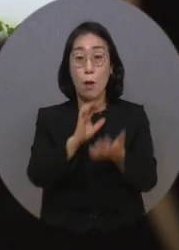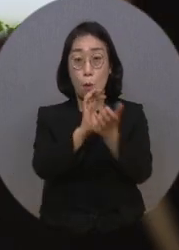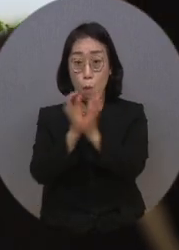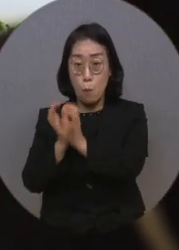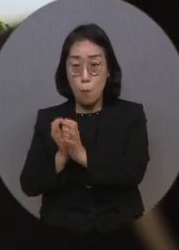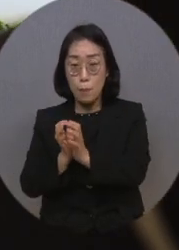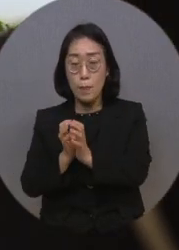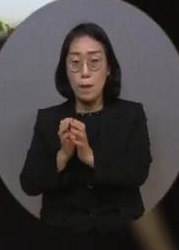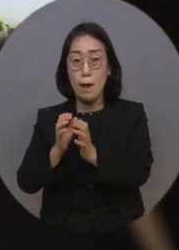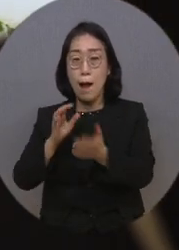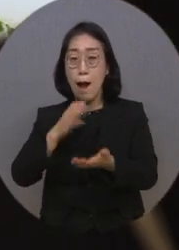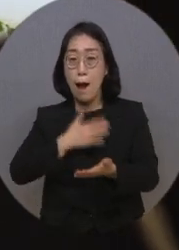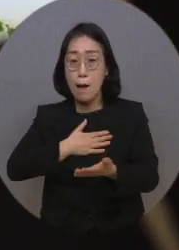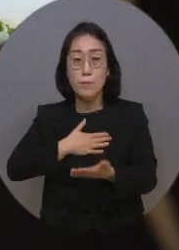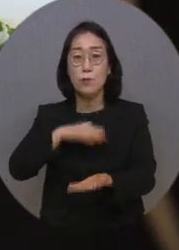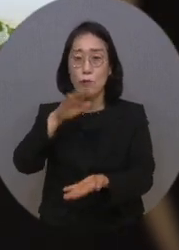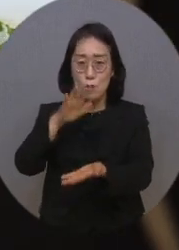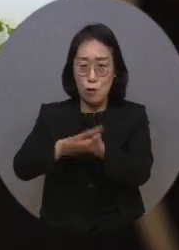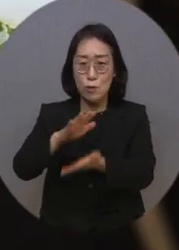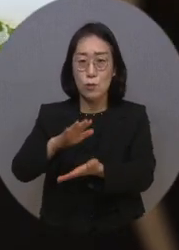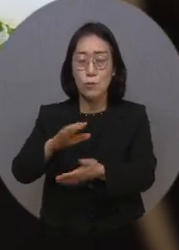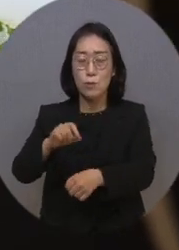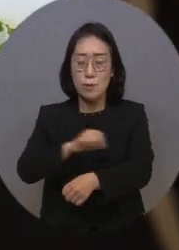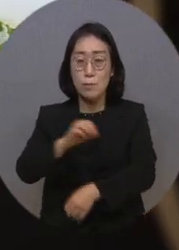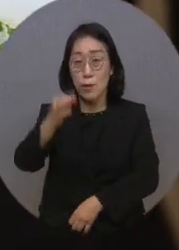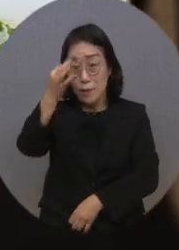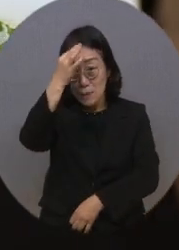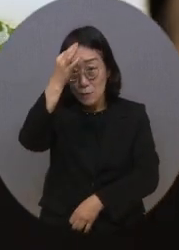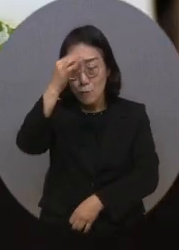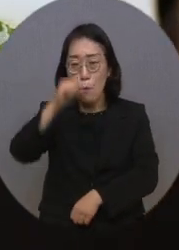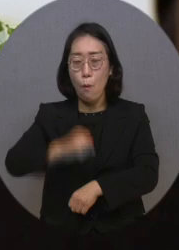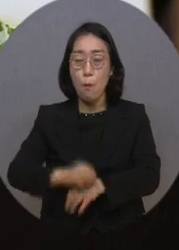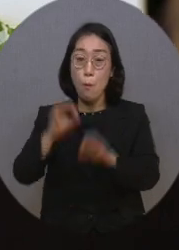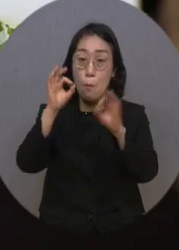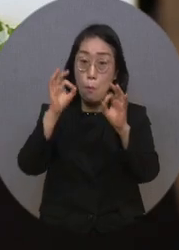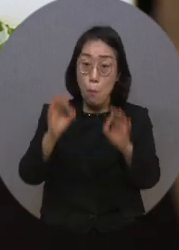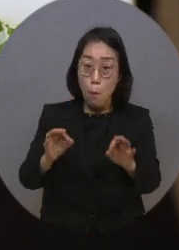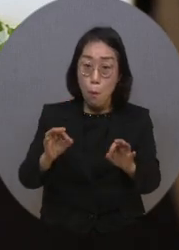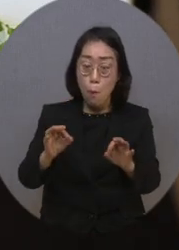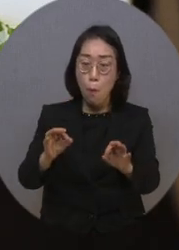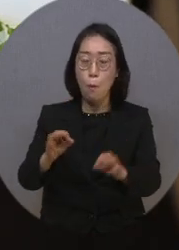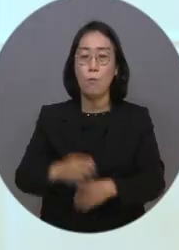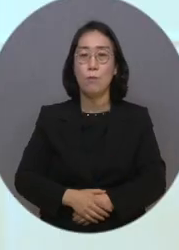열정과 독특한 기법으로 사람들의 시선을 사로잡습니다